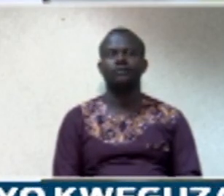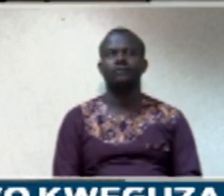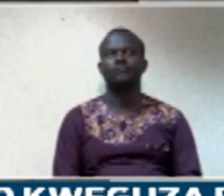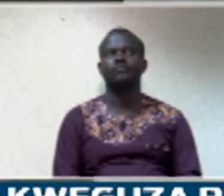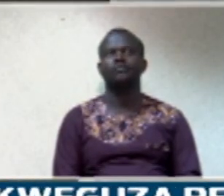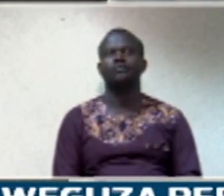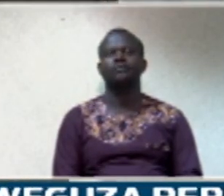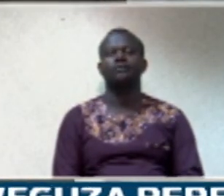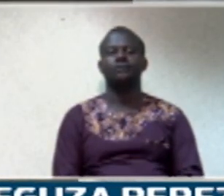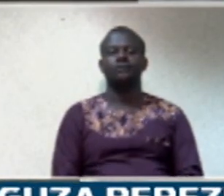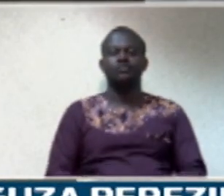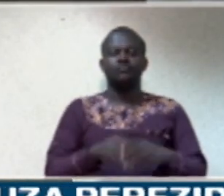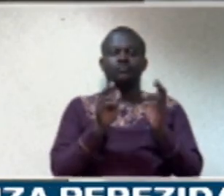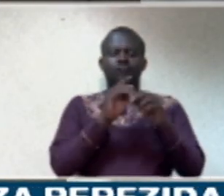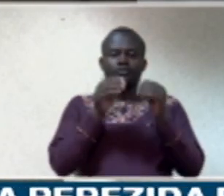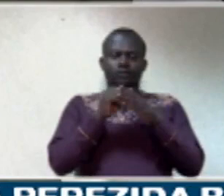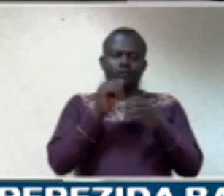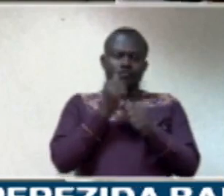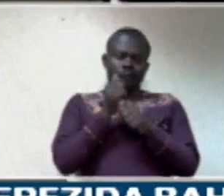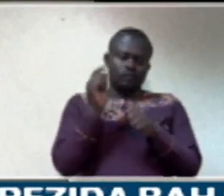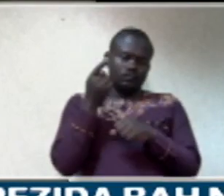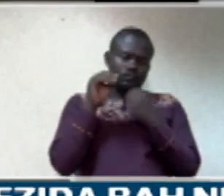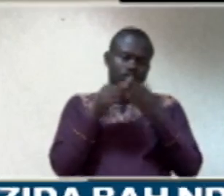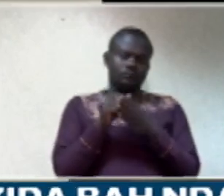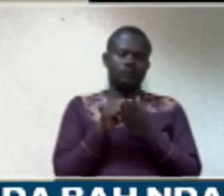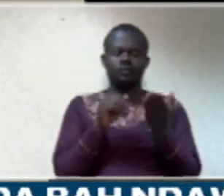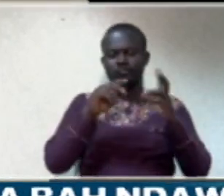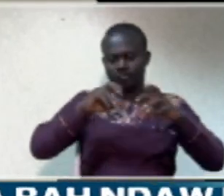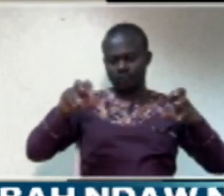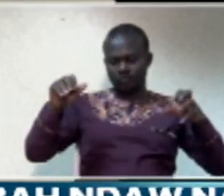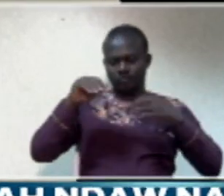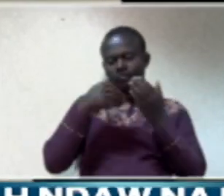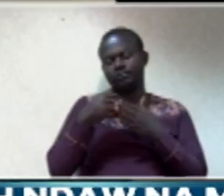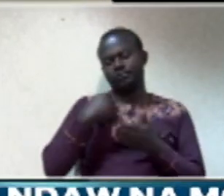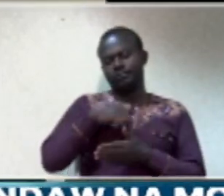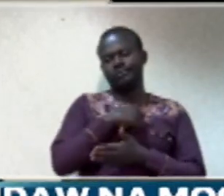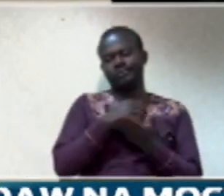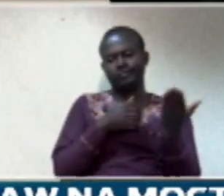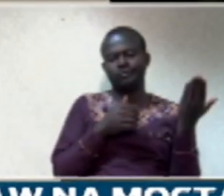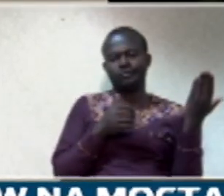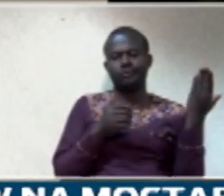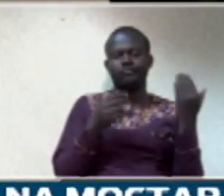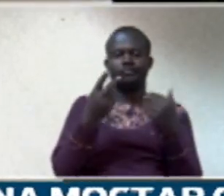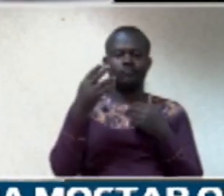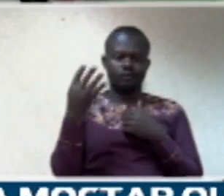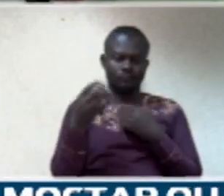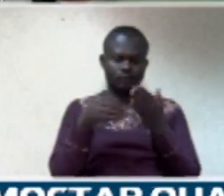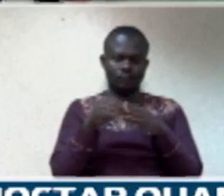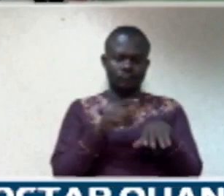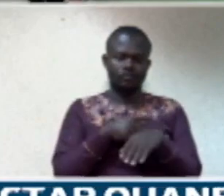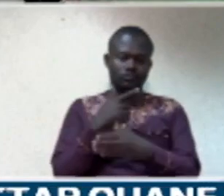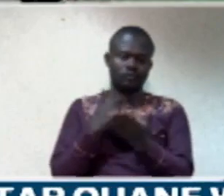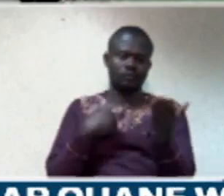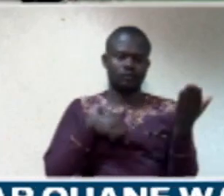COVID-19. Ubusanzwe umukozi umwe upima COVID-19 yabaga afite ubushobozi bwo gupima ibipimo 24 mu gihe